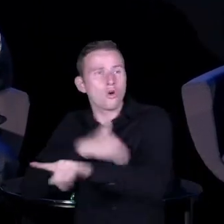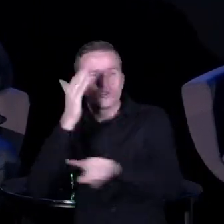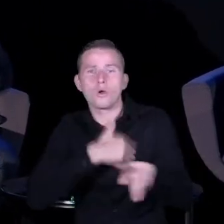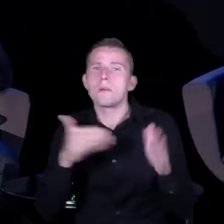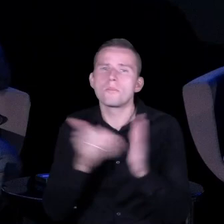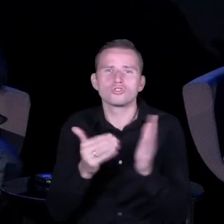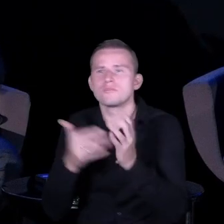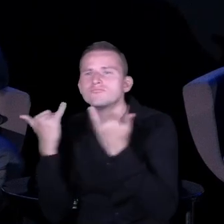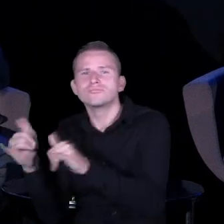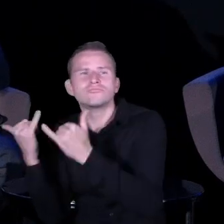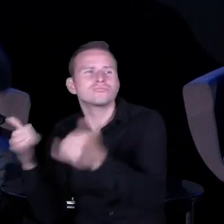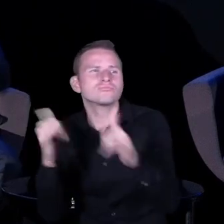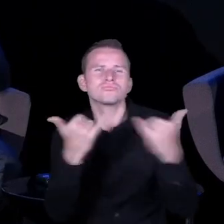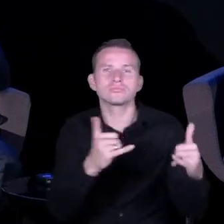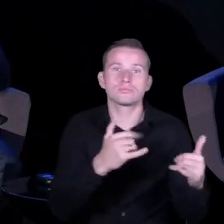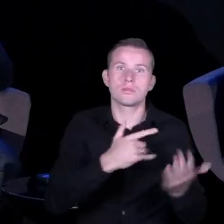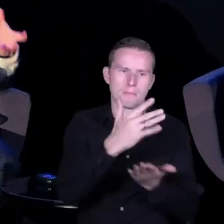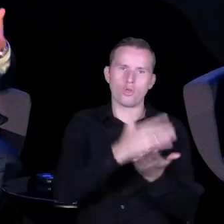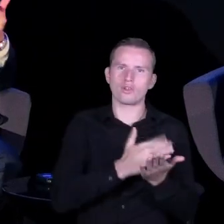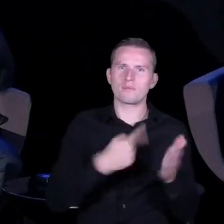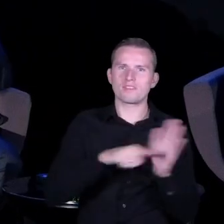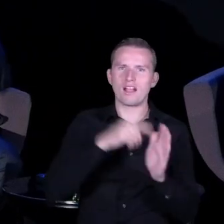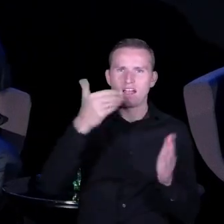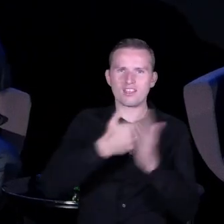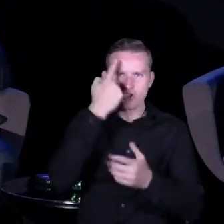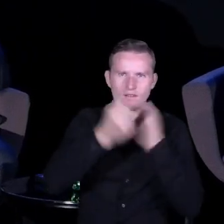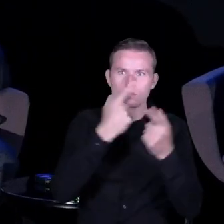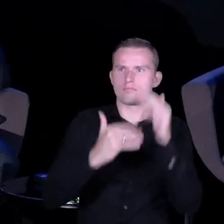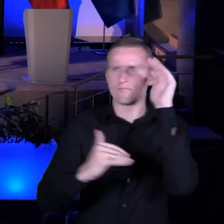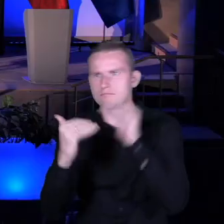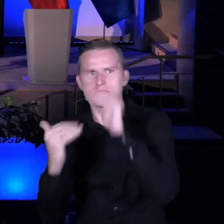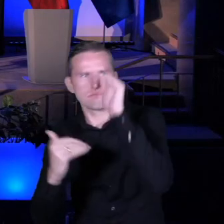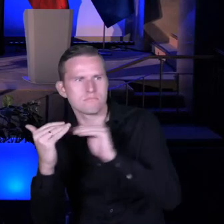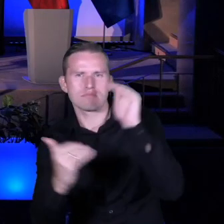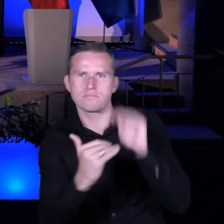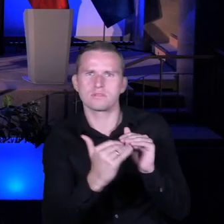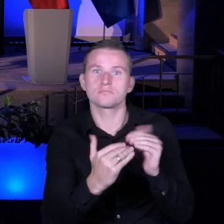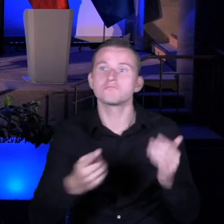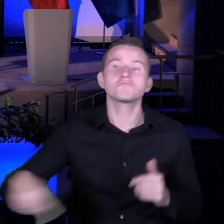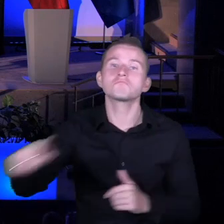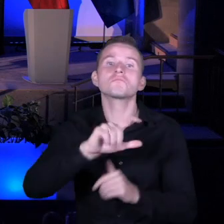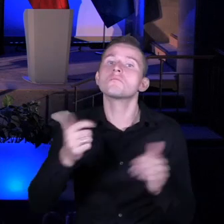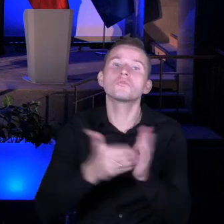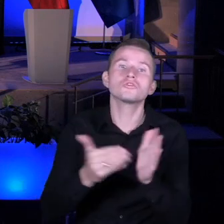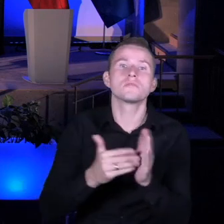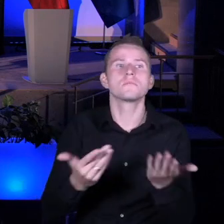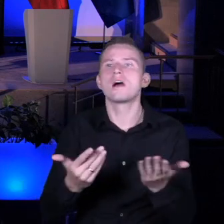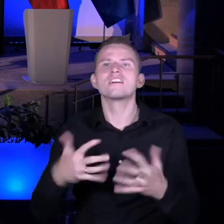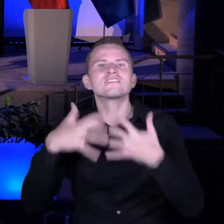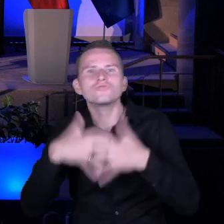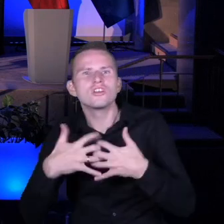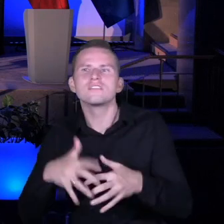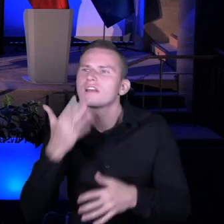Taki zapotrzebowanie na sprzęt, z którego korzystają uczniowie, są różne. W